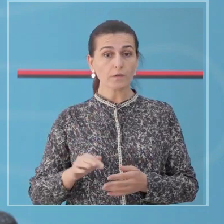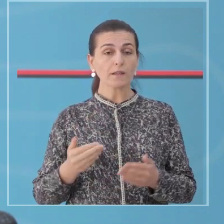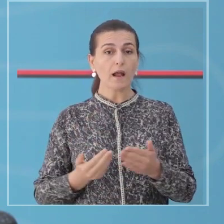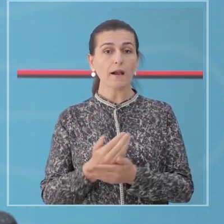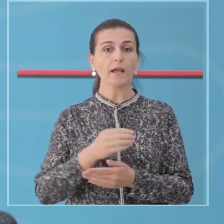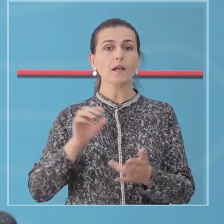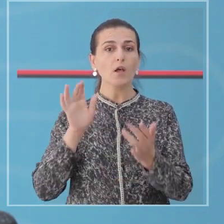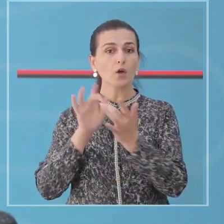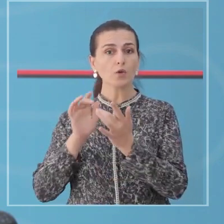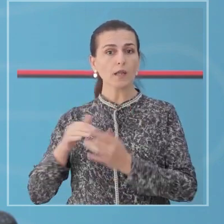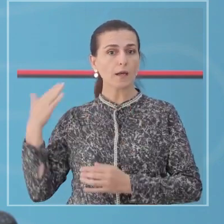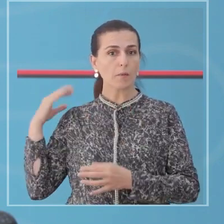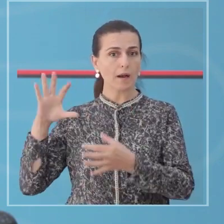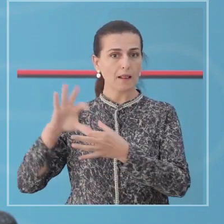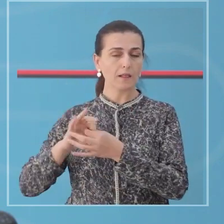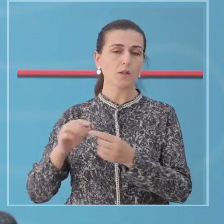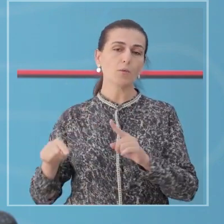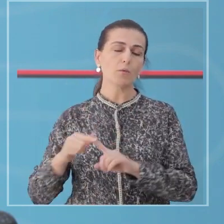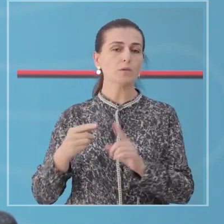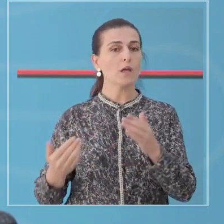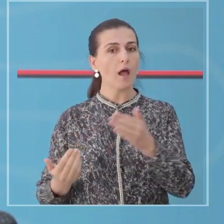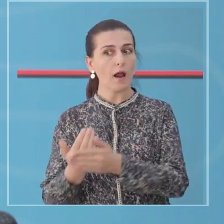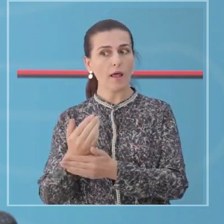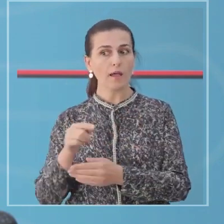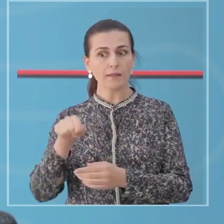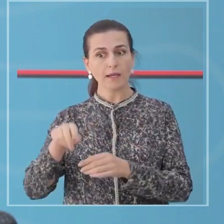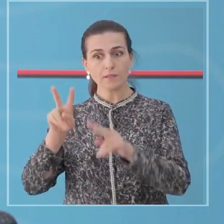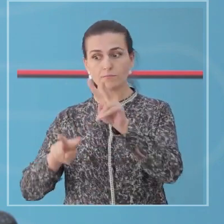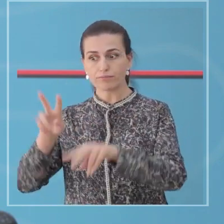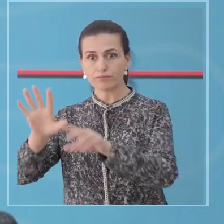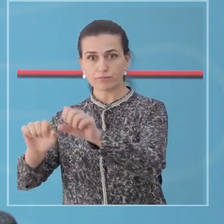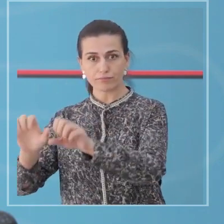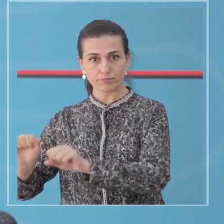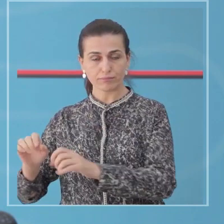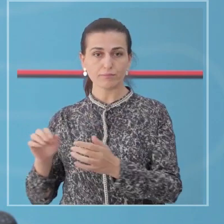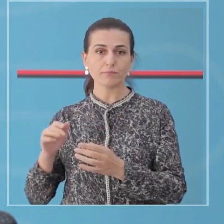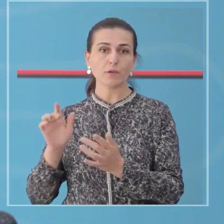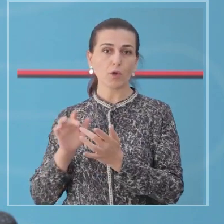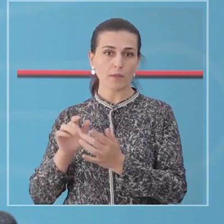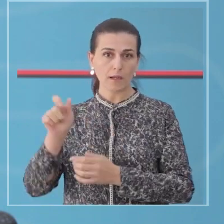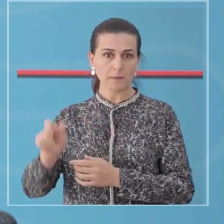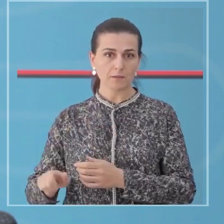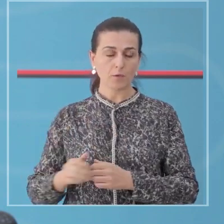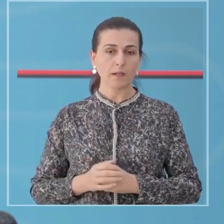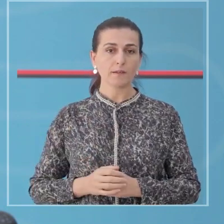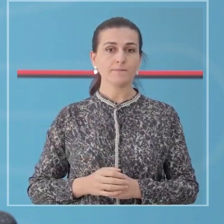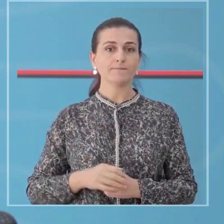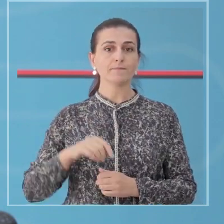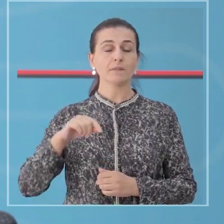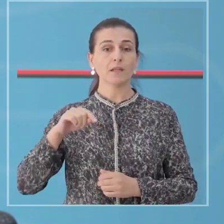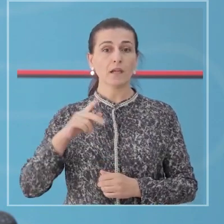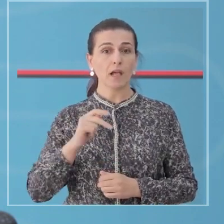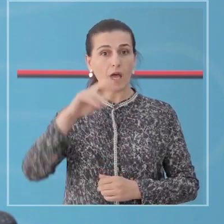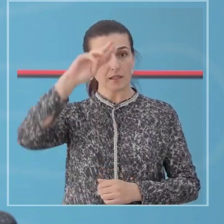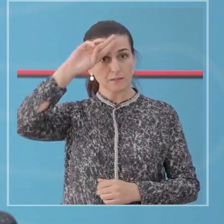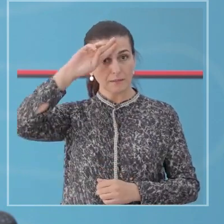zbuluara, ndërkohë kemi edhe raste të reja për të cilët po kryhet hetimi epidemiologjik. Aktualisht po trajtohen 27 të